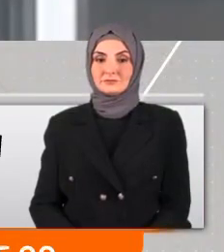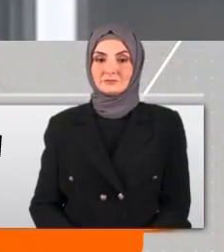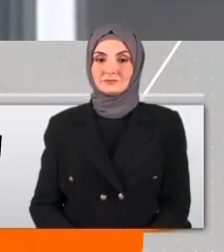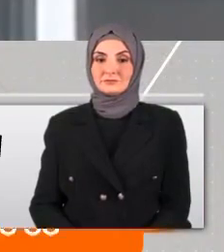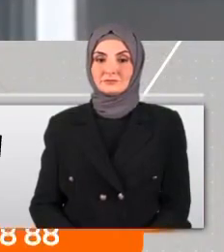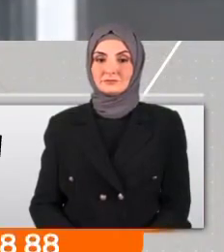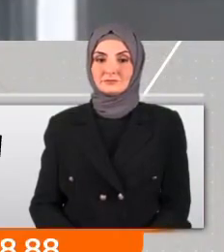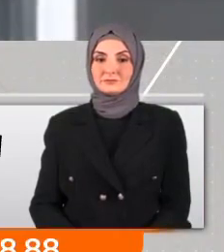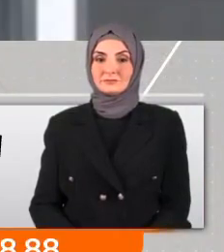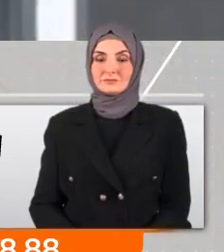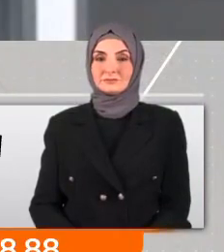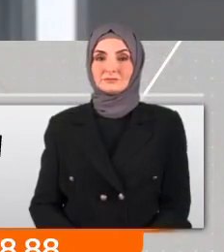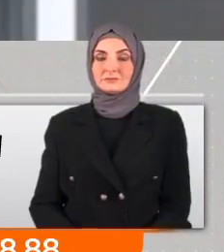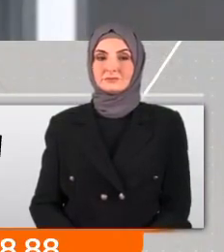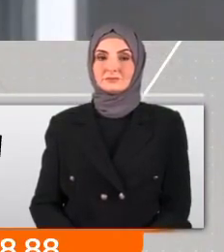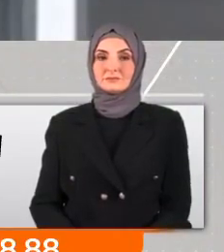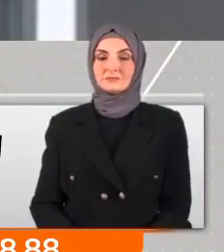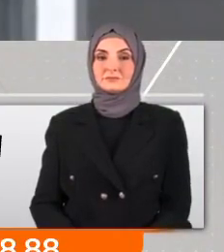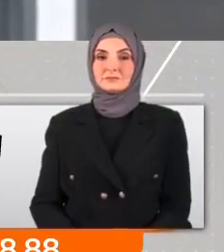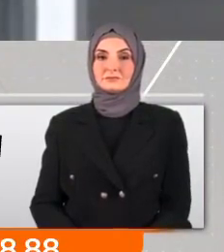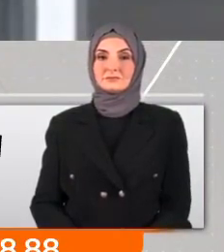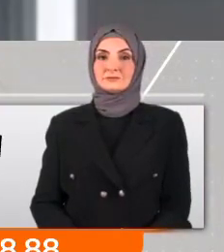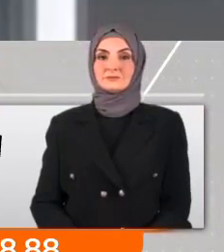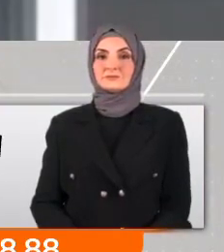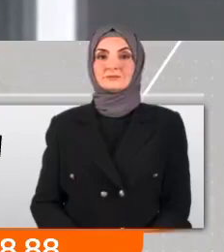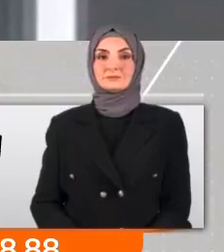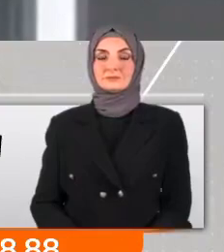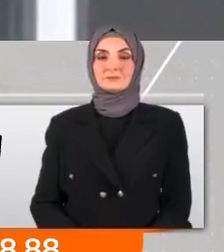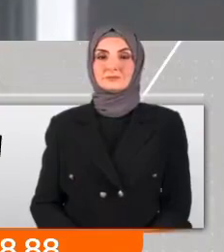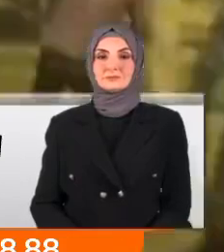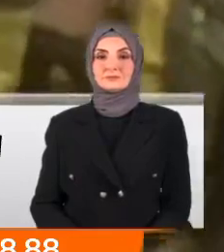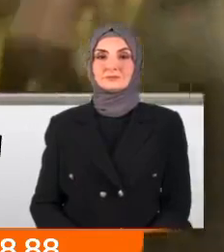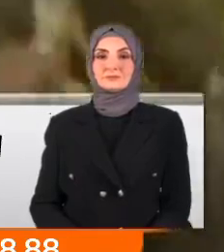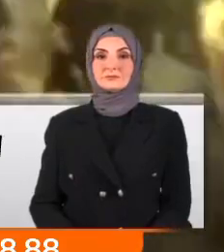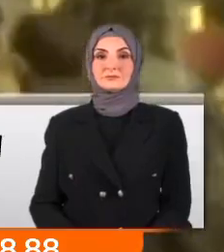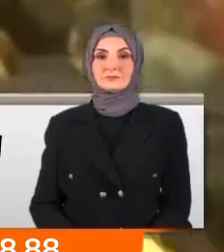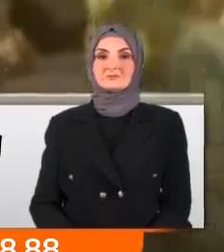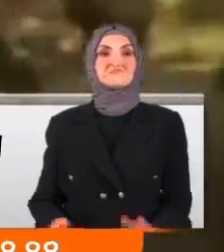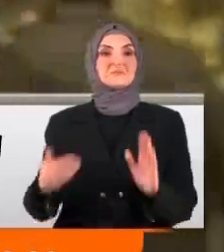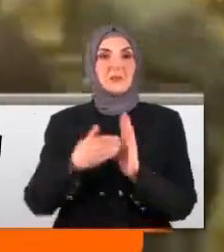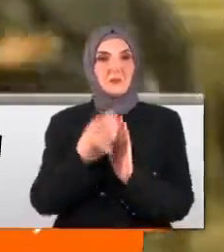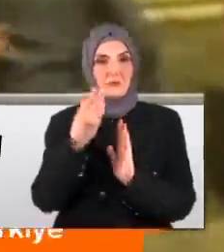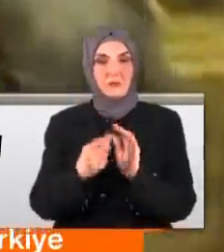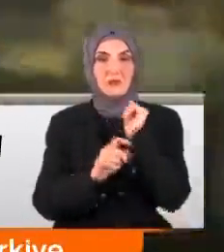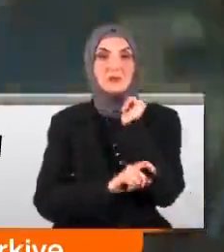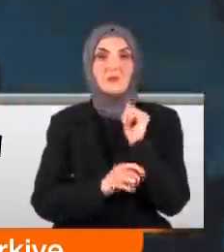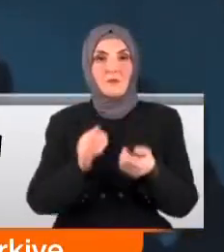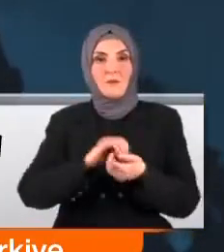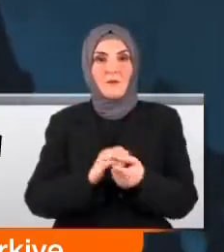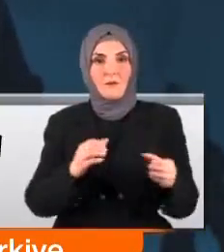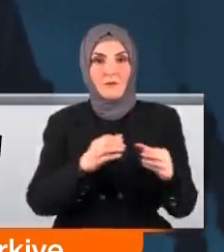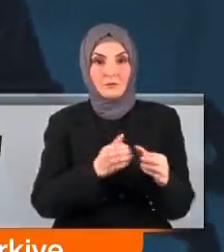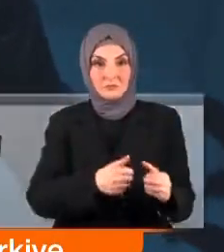günü değildir. Bu hesap sorma günüdür. Yetmedi, terör örgütü elebaşlarından